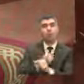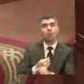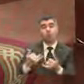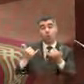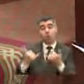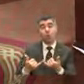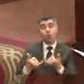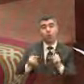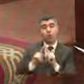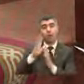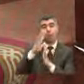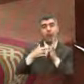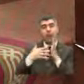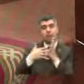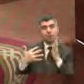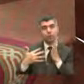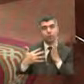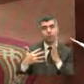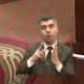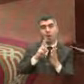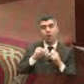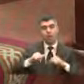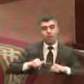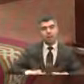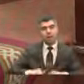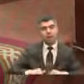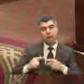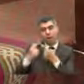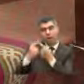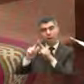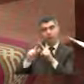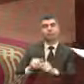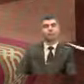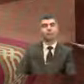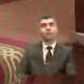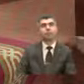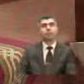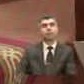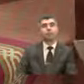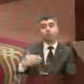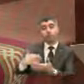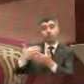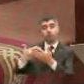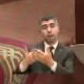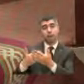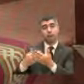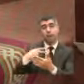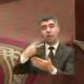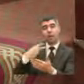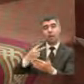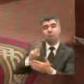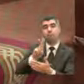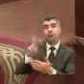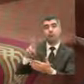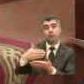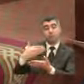تتضمن مجموعة من التدابير لتصدي لهذه الإشكالية. بعد الخطاب الملكي السامي ديال 20 غشت اللي